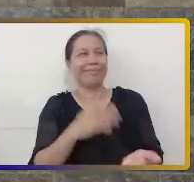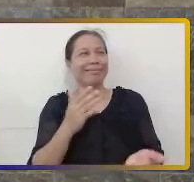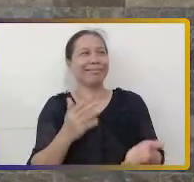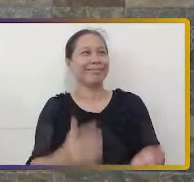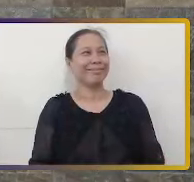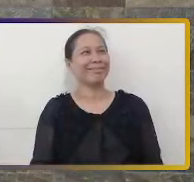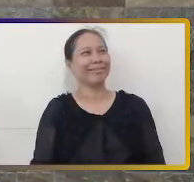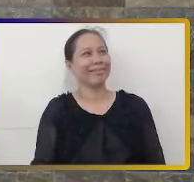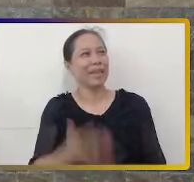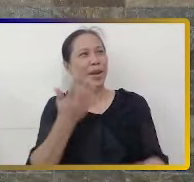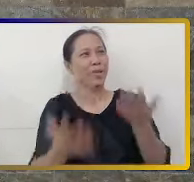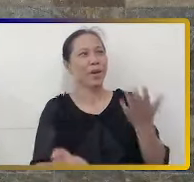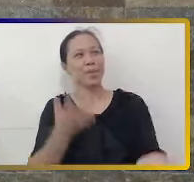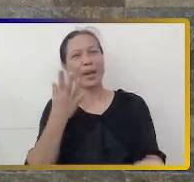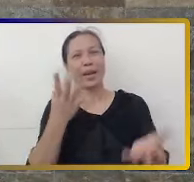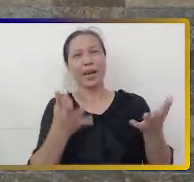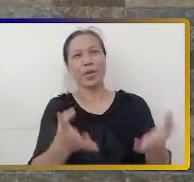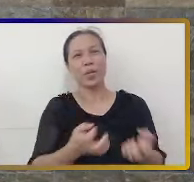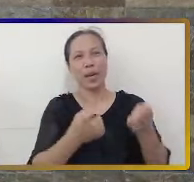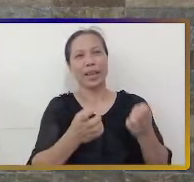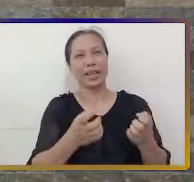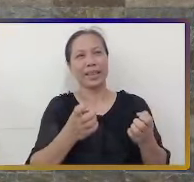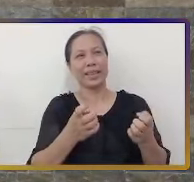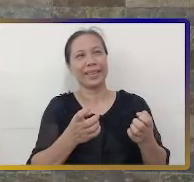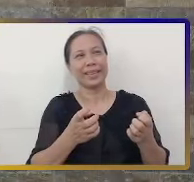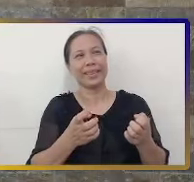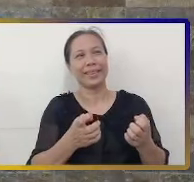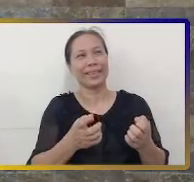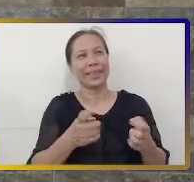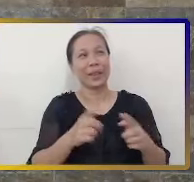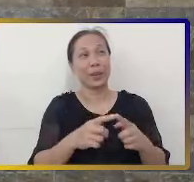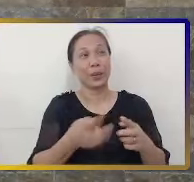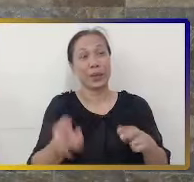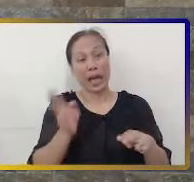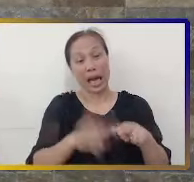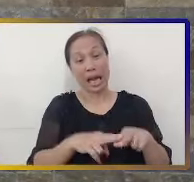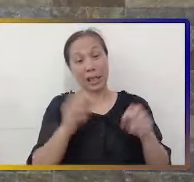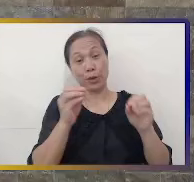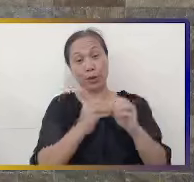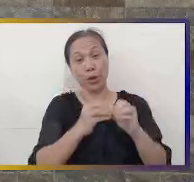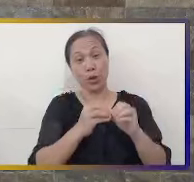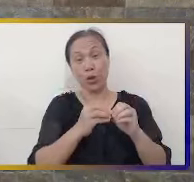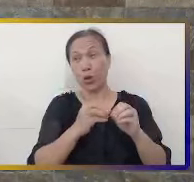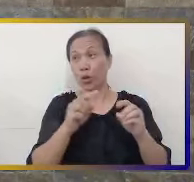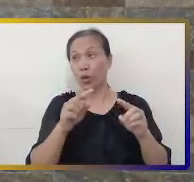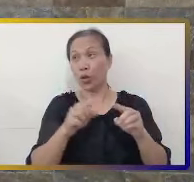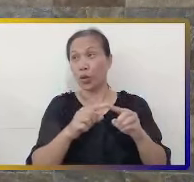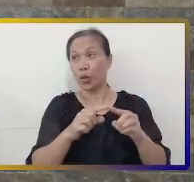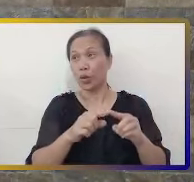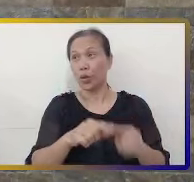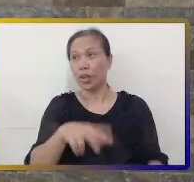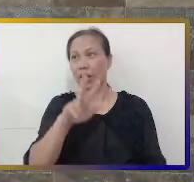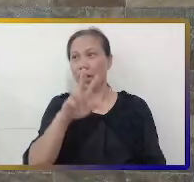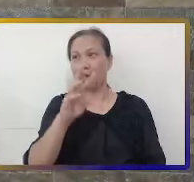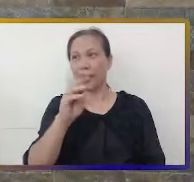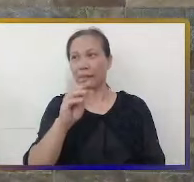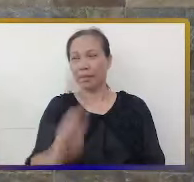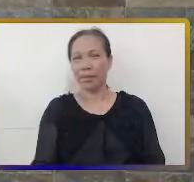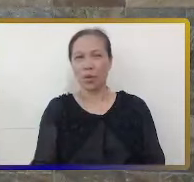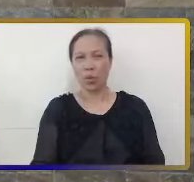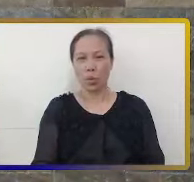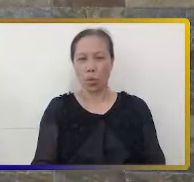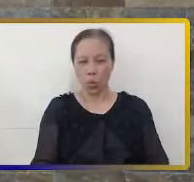pa siguro mga 200,000 lang ang kulang mga kapatid okay Sabihin niyo na lang mamaya Sige Pastor sagot ko na yan para mabang